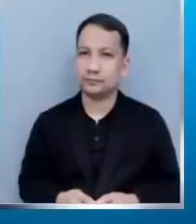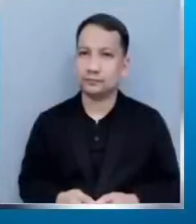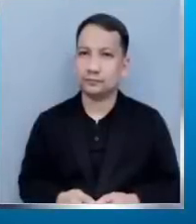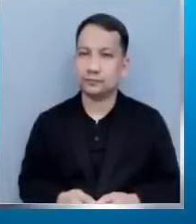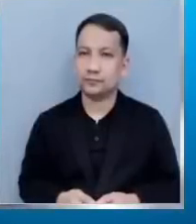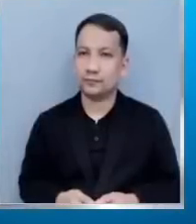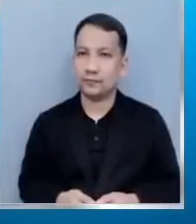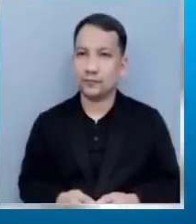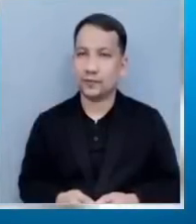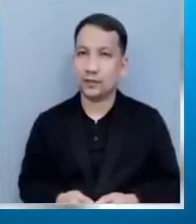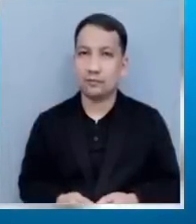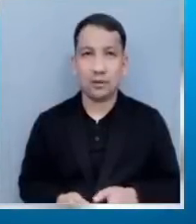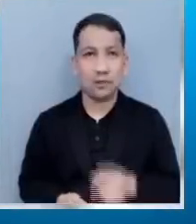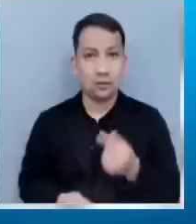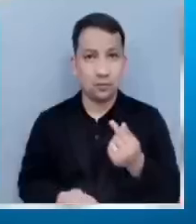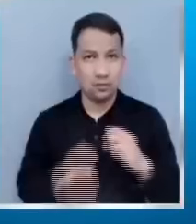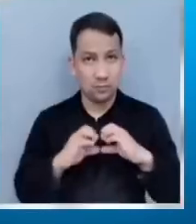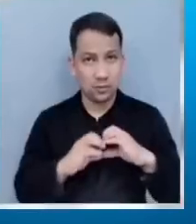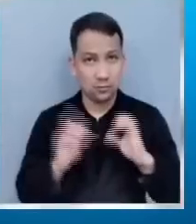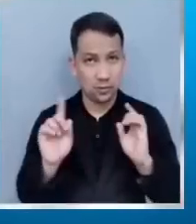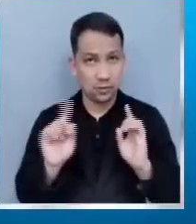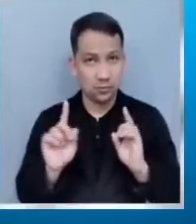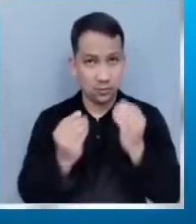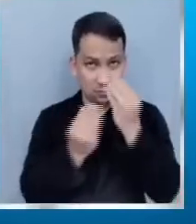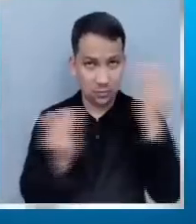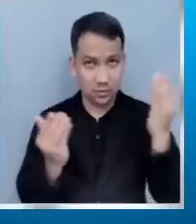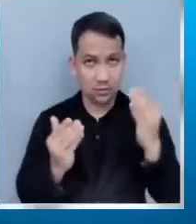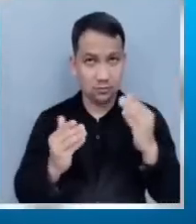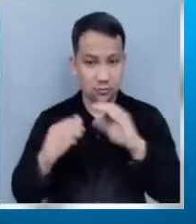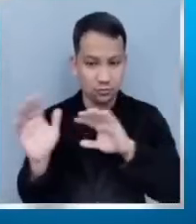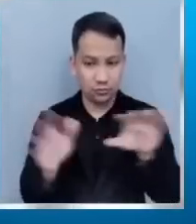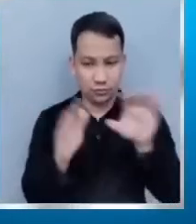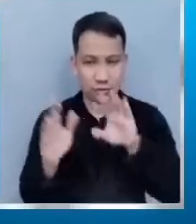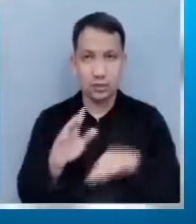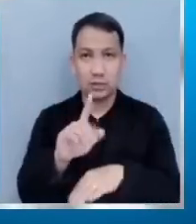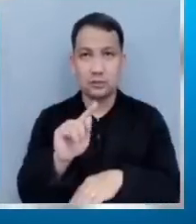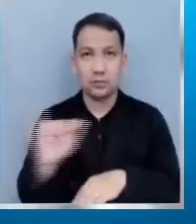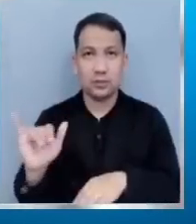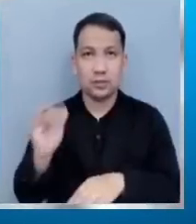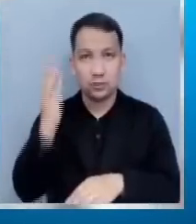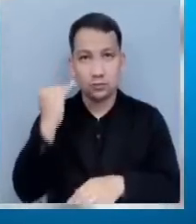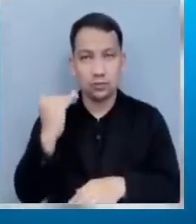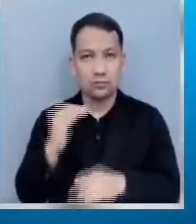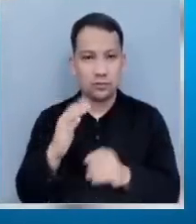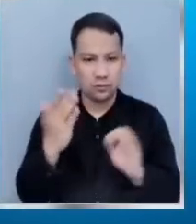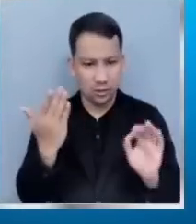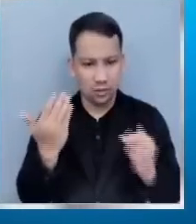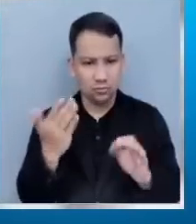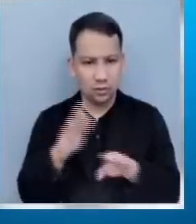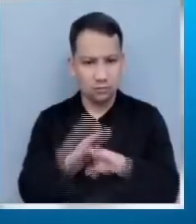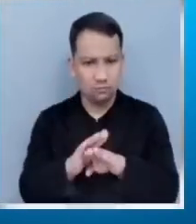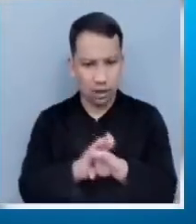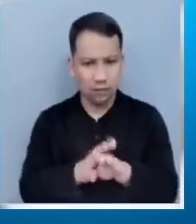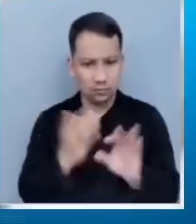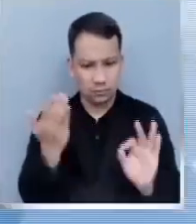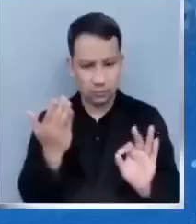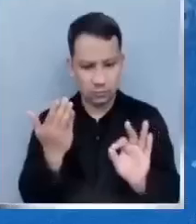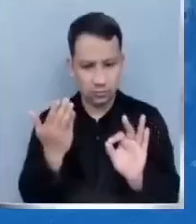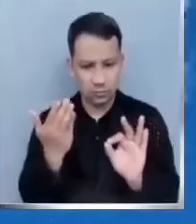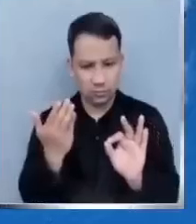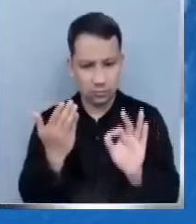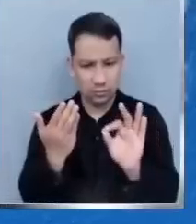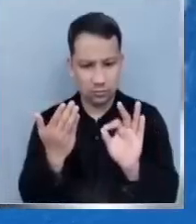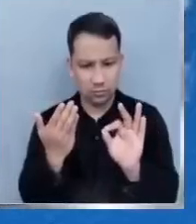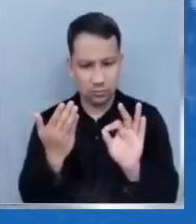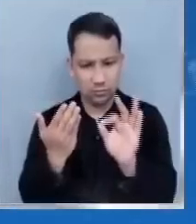Mga kapuso, maging handa po dahil sa patuloy na pananalasa ng Bagyong Betty na mabagal na kumikilo sa karagatan.